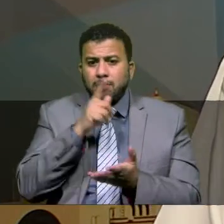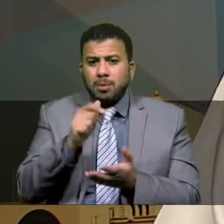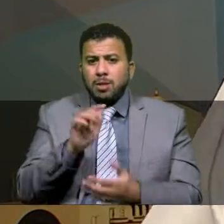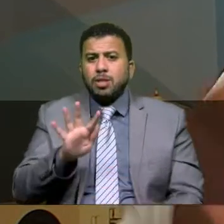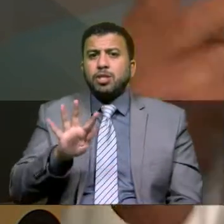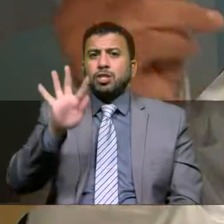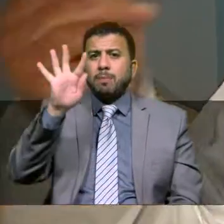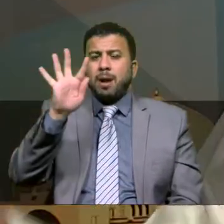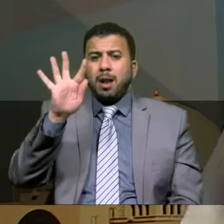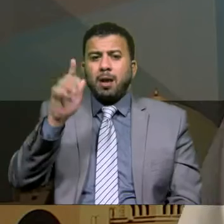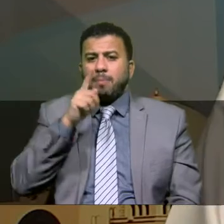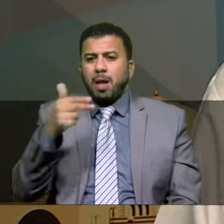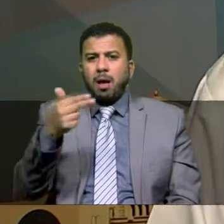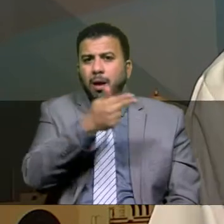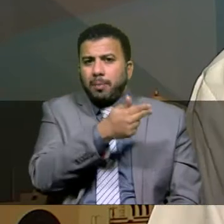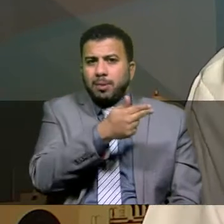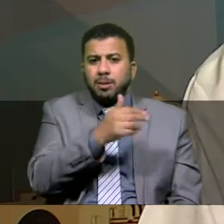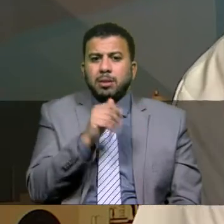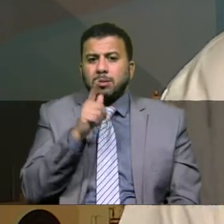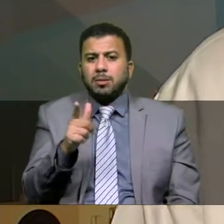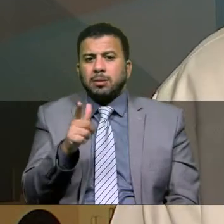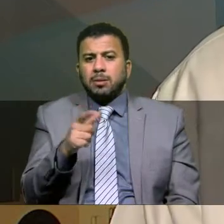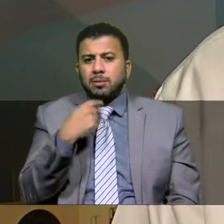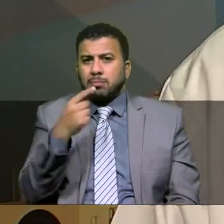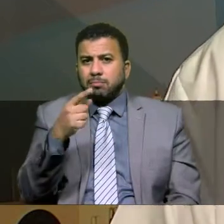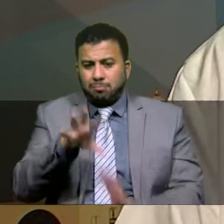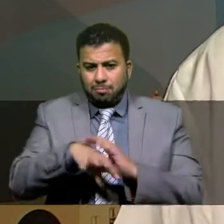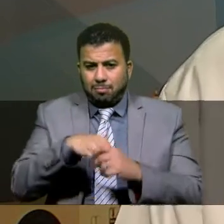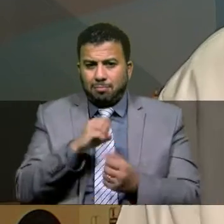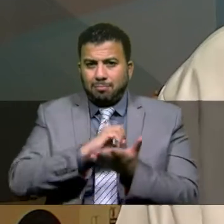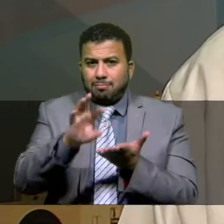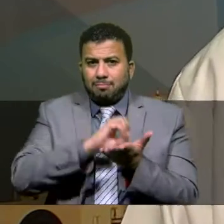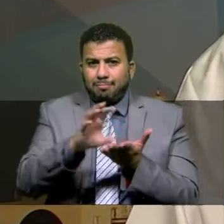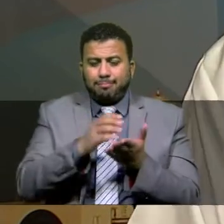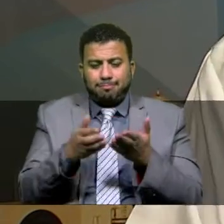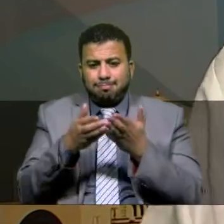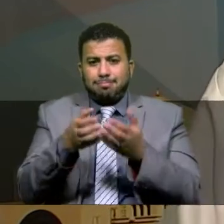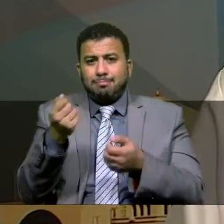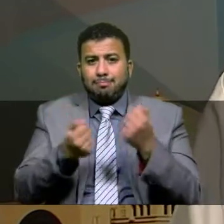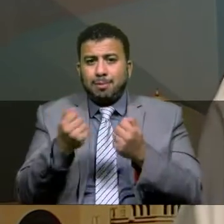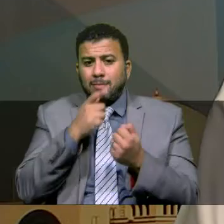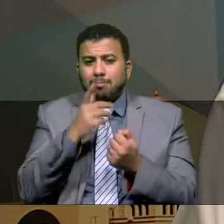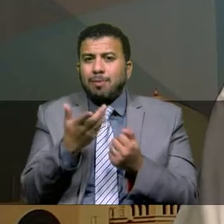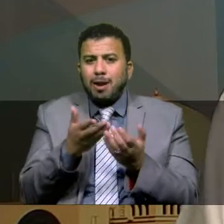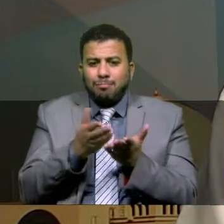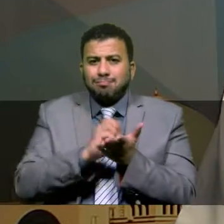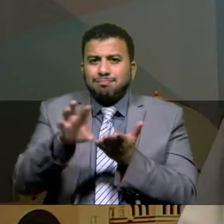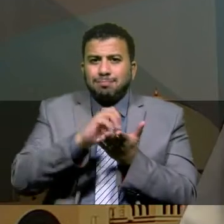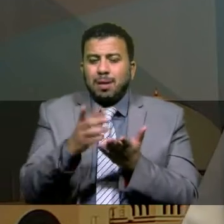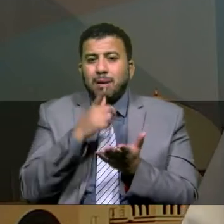شمال وباكر صار غربي وباكر ما يدشن اللنشات، ما يدشن الطرادات، السوق تم خالي؟